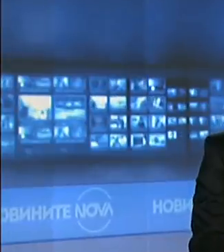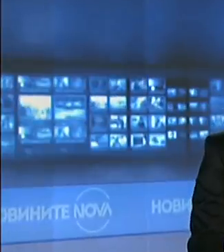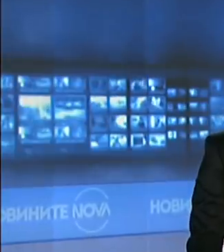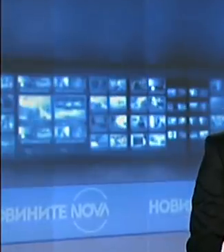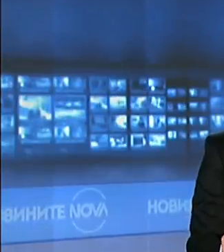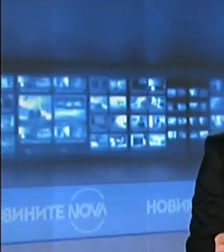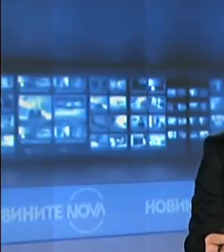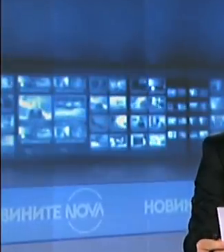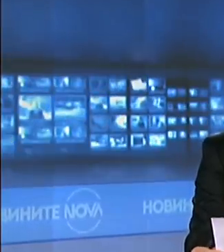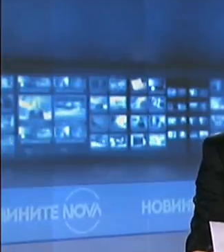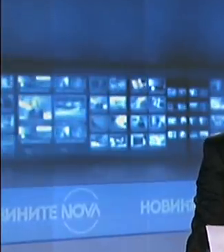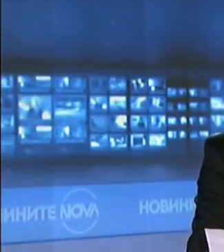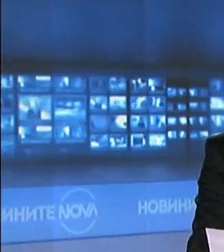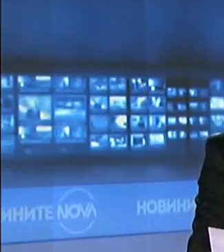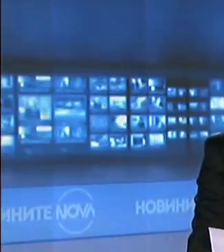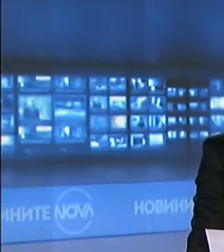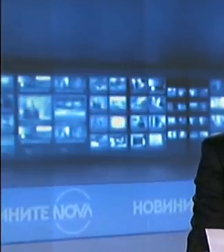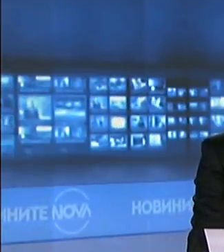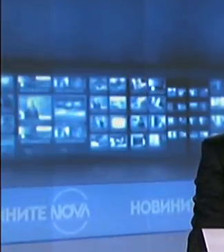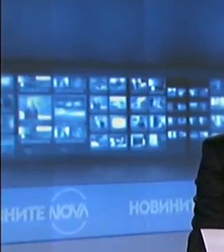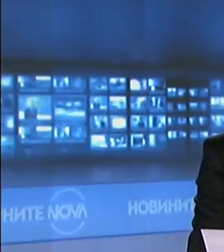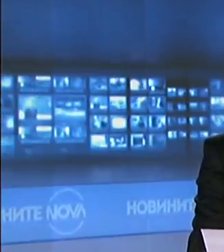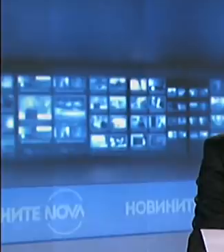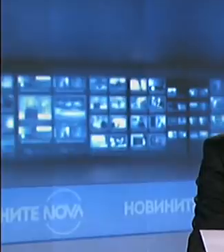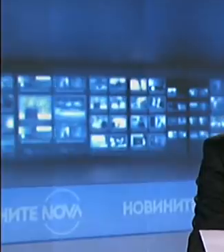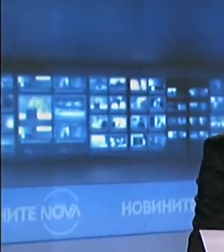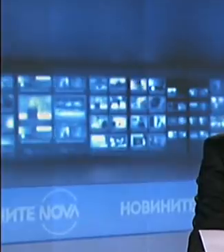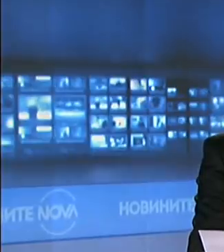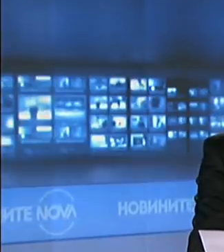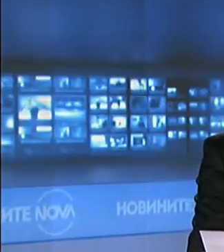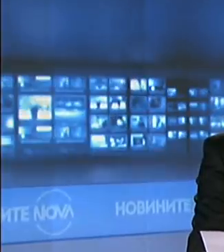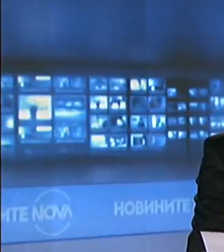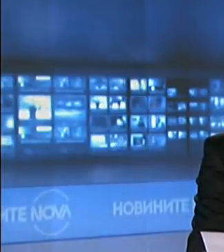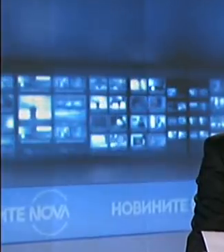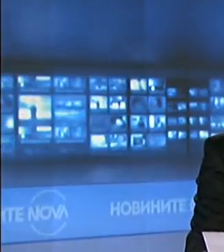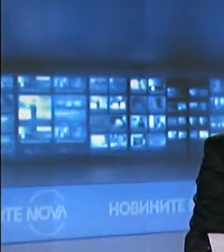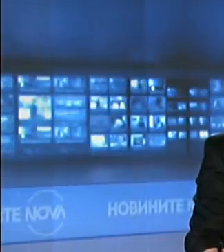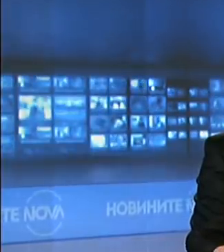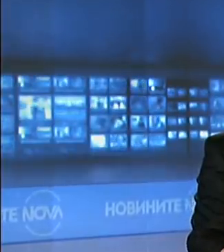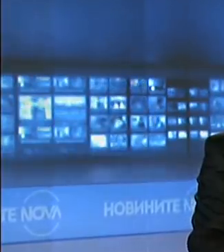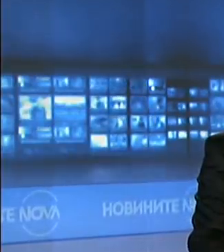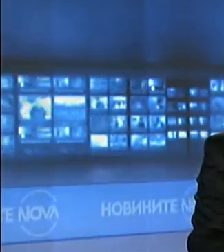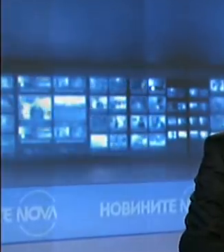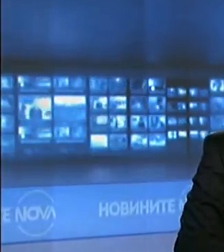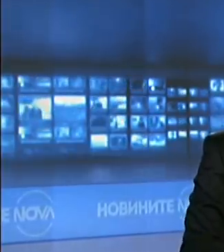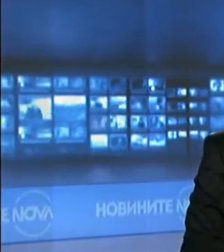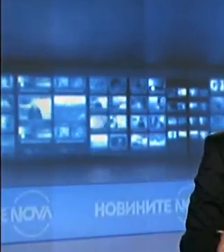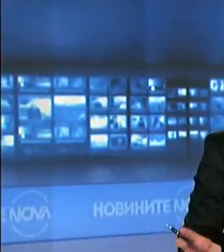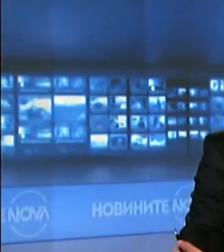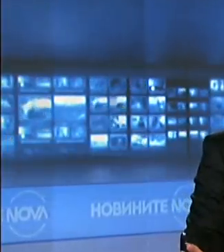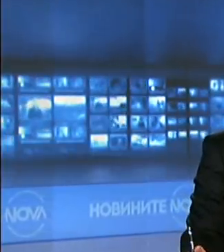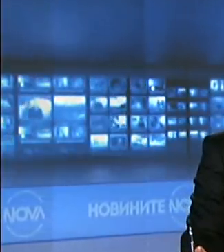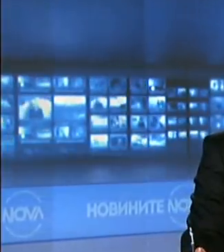И така информацията до момента. 31 са новите заразени, така общо положителните проби в страната станаха